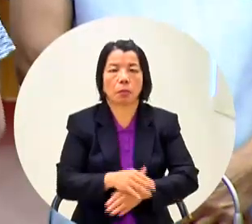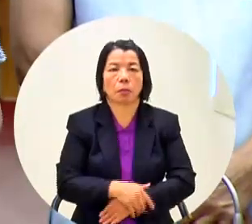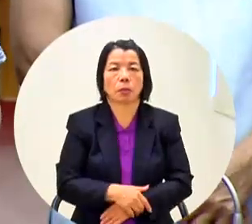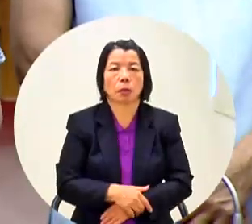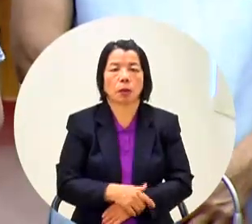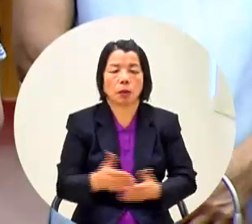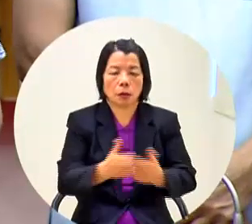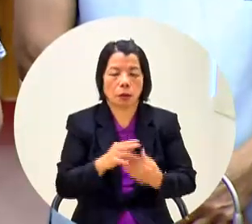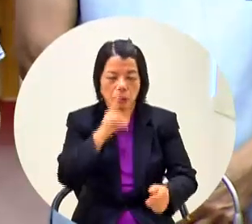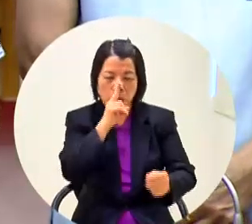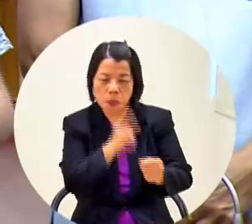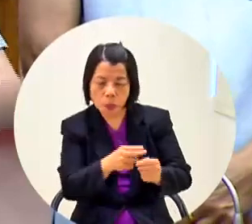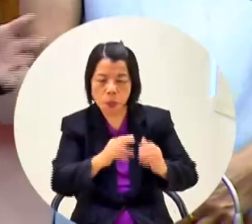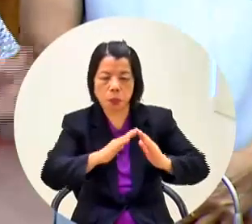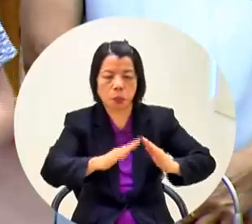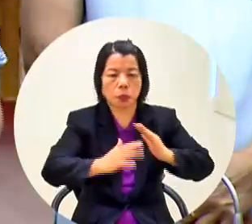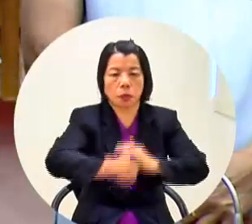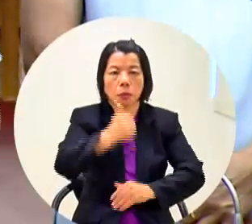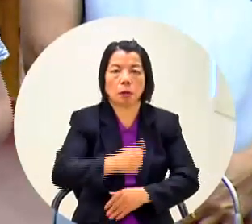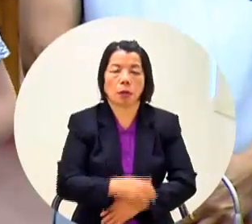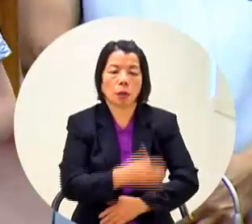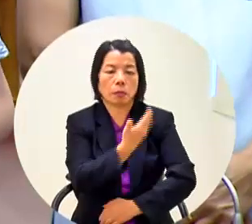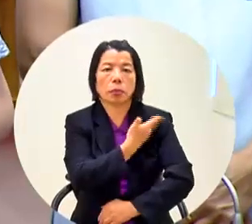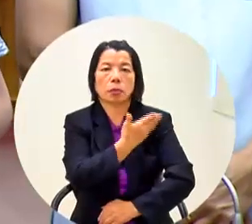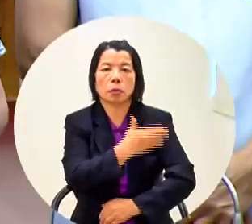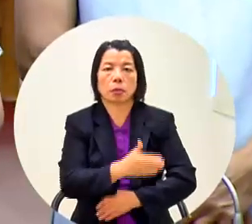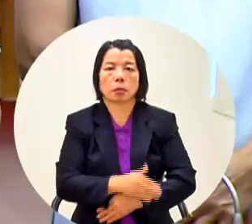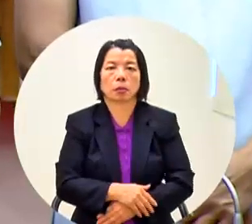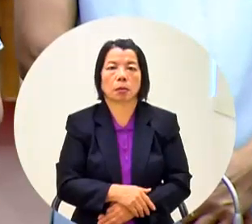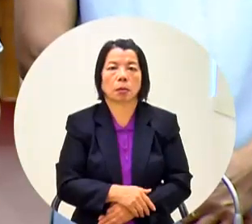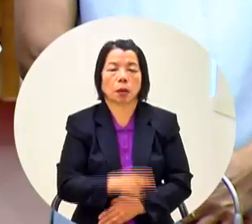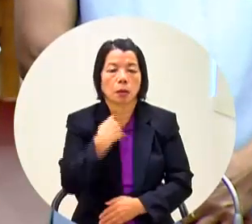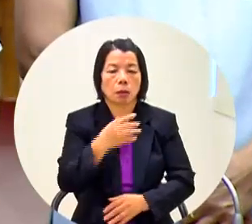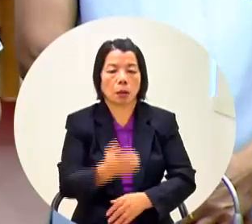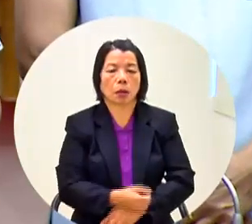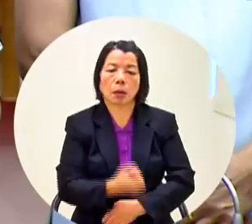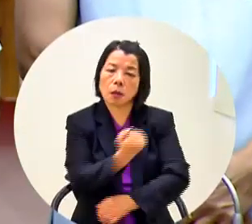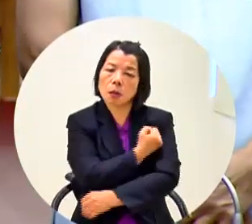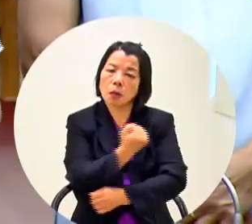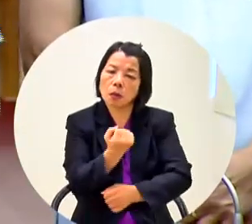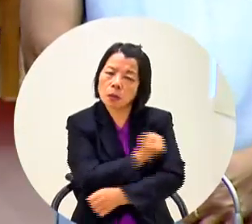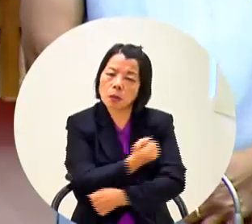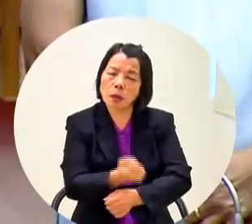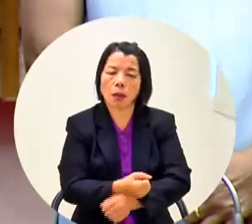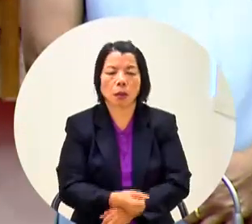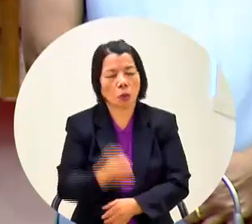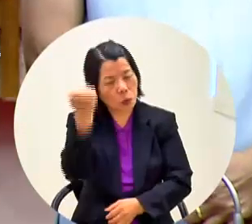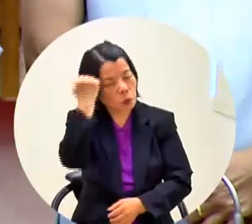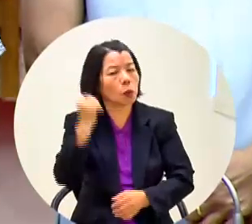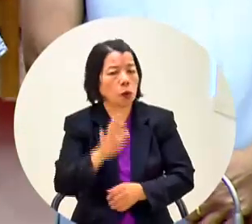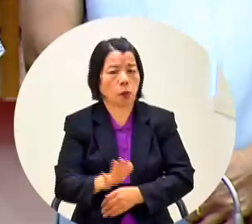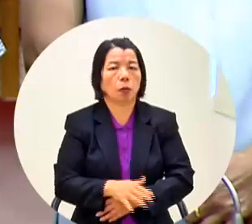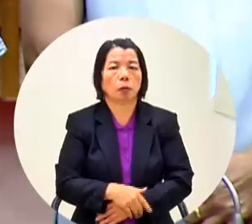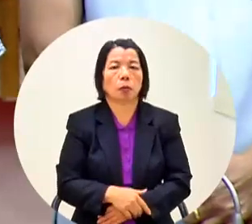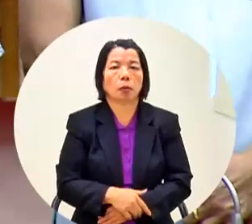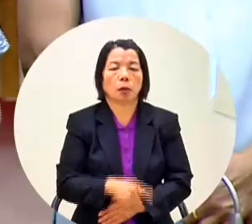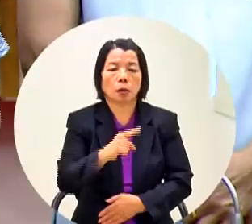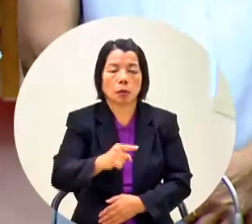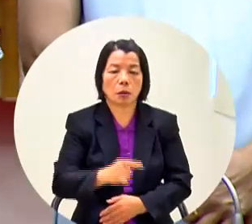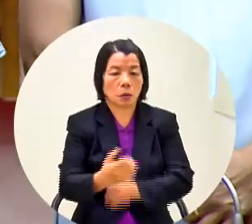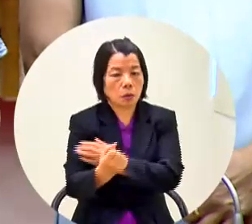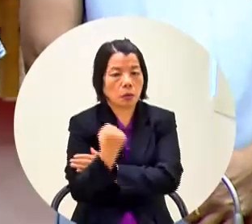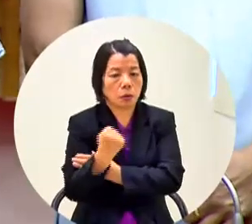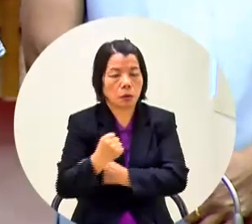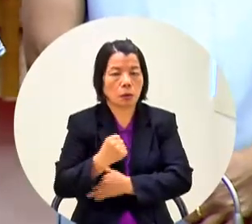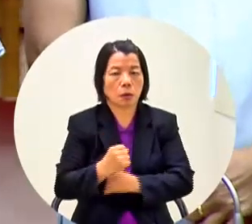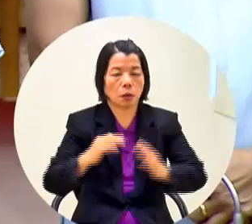市长啊，我讲不管安怎，伊无功劳嘛有苦劳。啊，我想这么认真的事务团队，咱一定